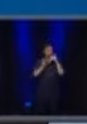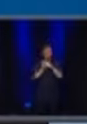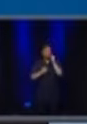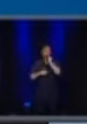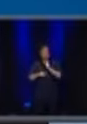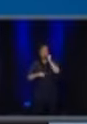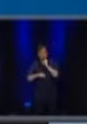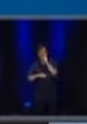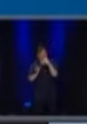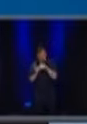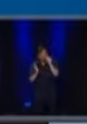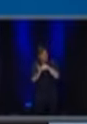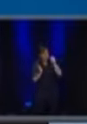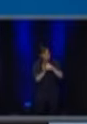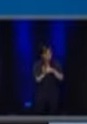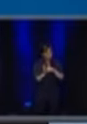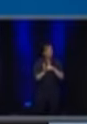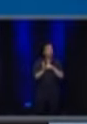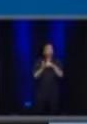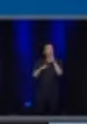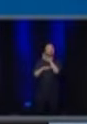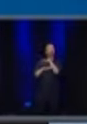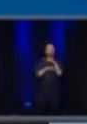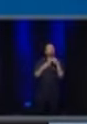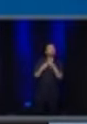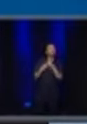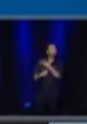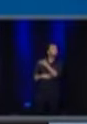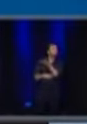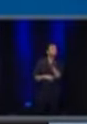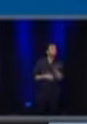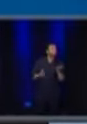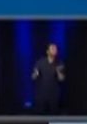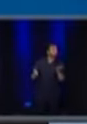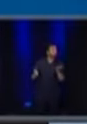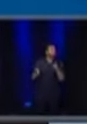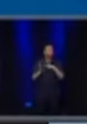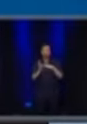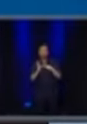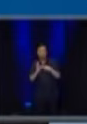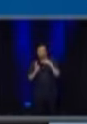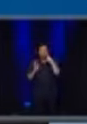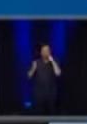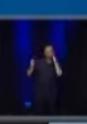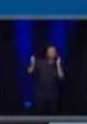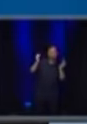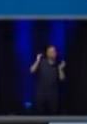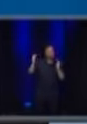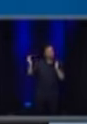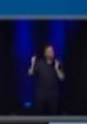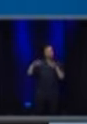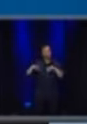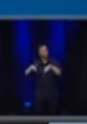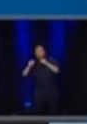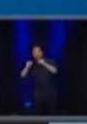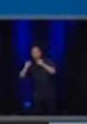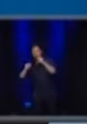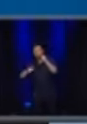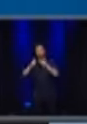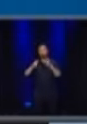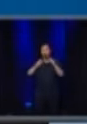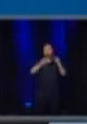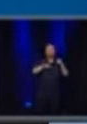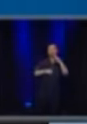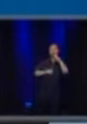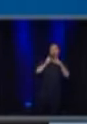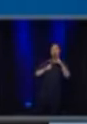ça, donc dans les consignes qu'on mettra en place dans 6 mois, dans 12 mois. Merci. On va prendre